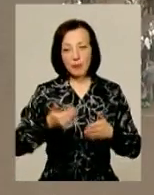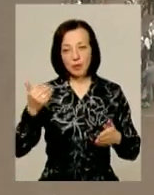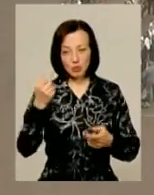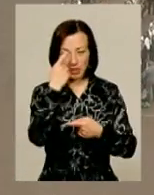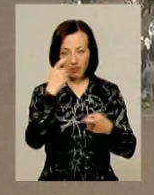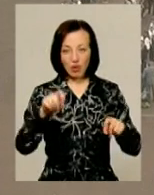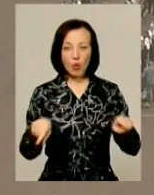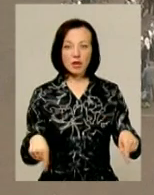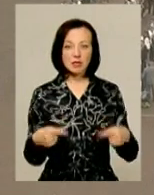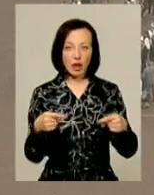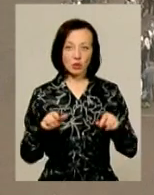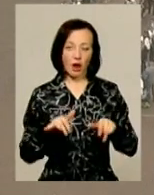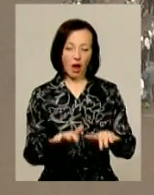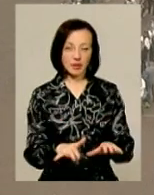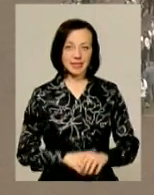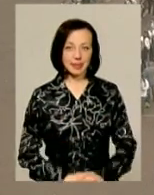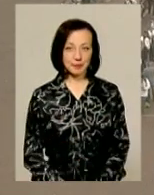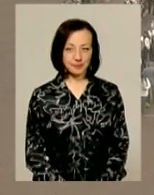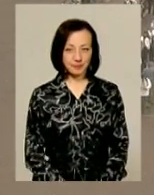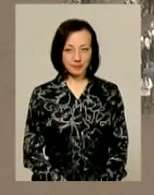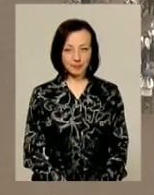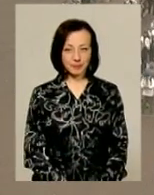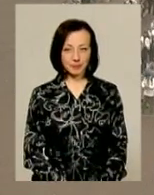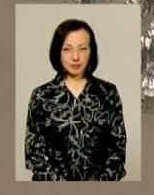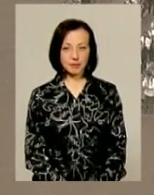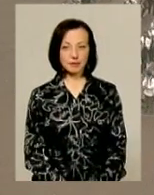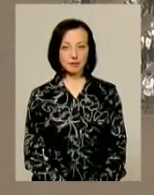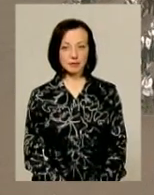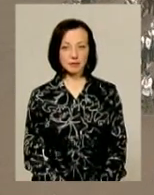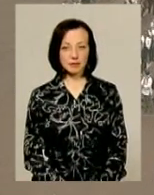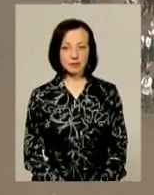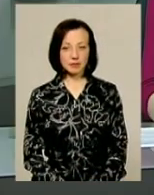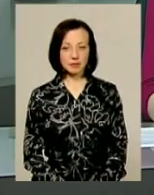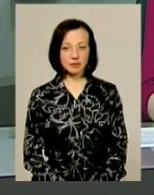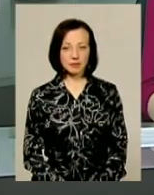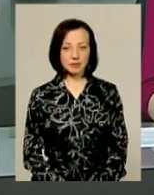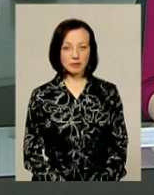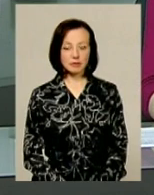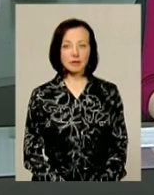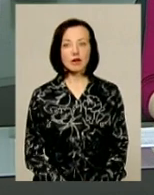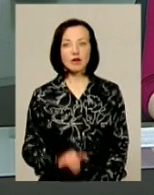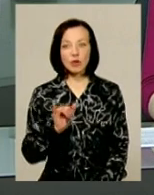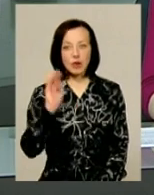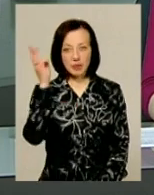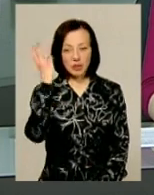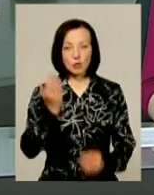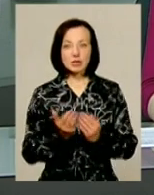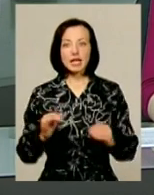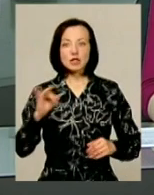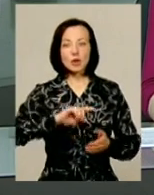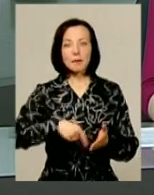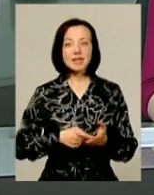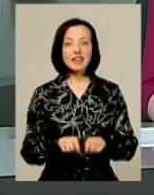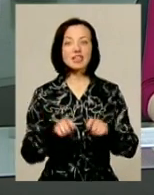заявляли організатори флешмобу. Дарина Денисенко, Юрій Чорний для інформаційного випуску. У Хмельницькому музеї історії